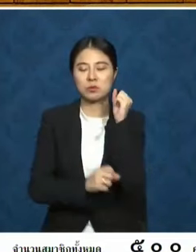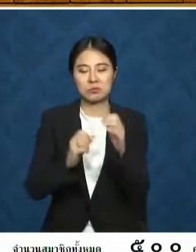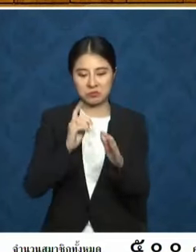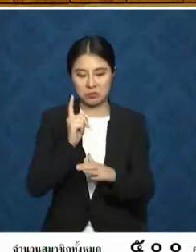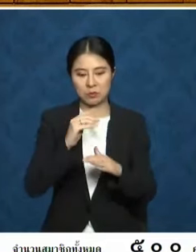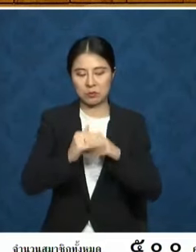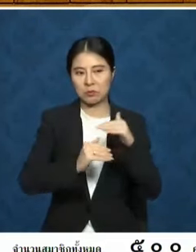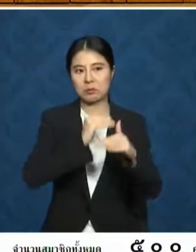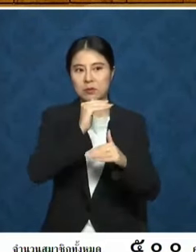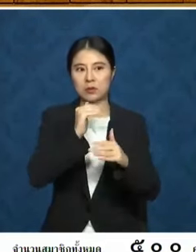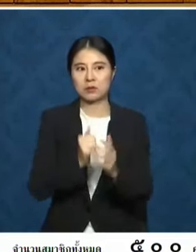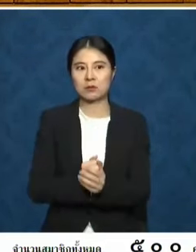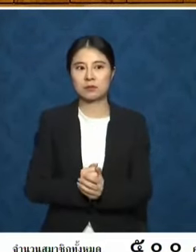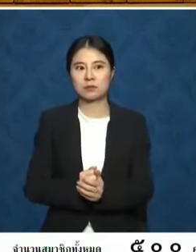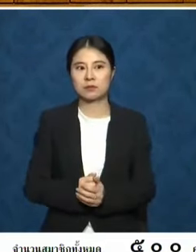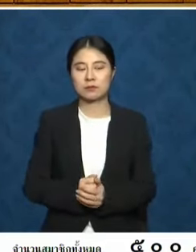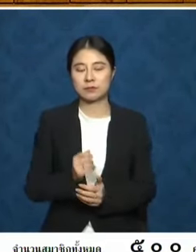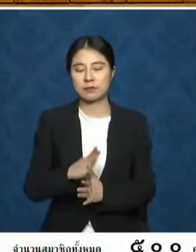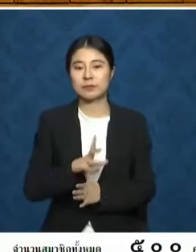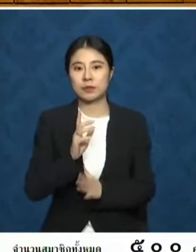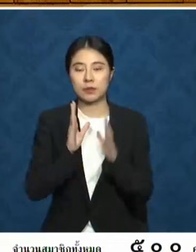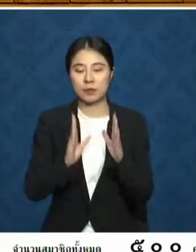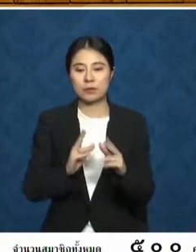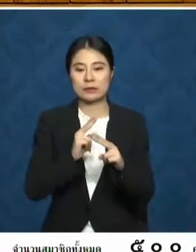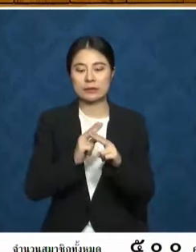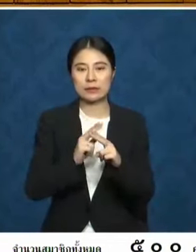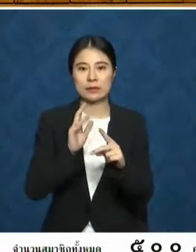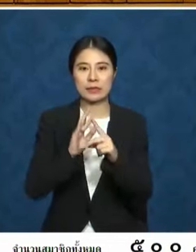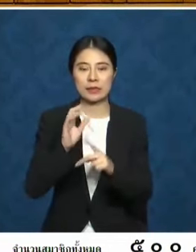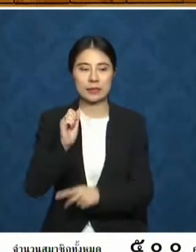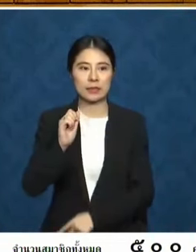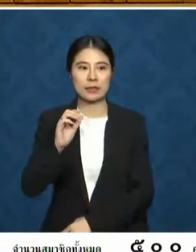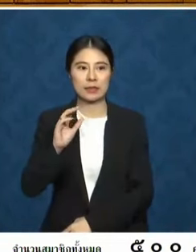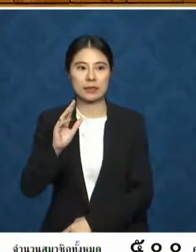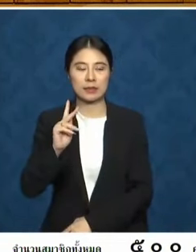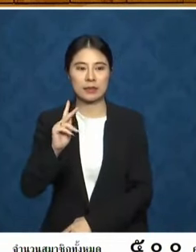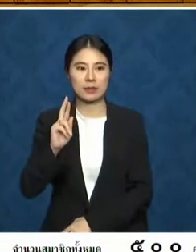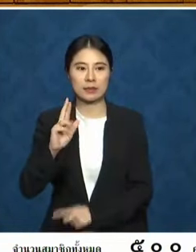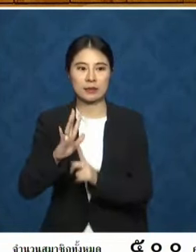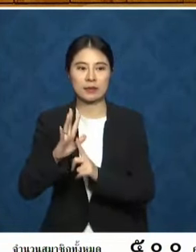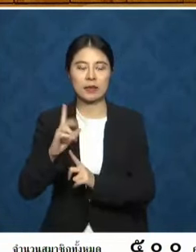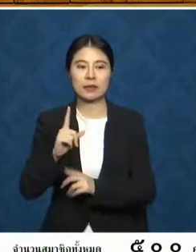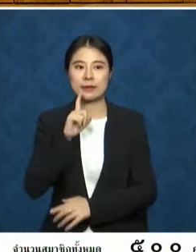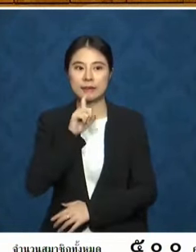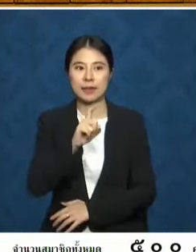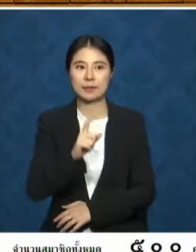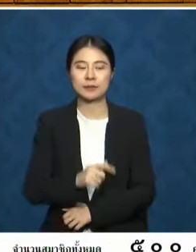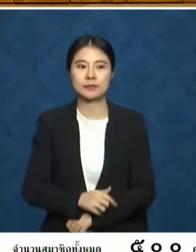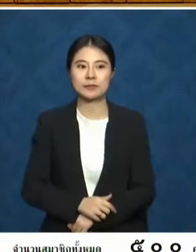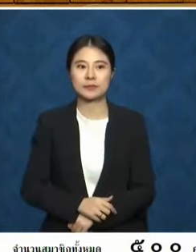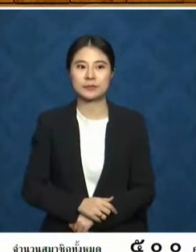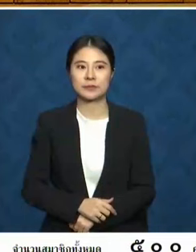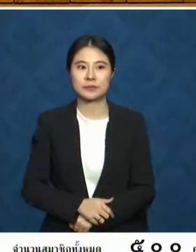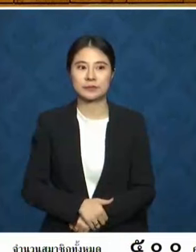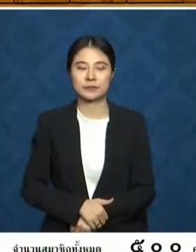ำหรบท่านเอกลาด ต้ขอบพระคุณมาก ที่ทาน Recapแล้วก็